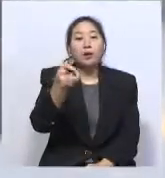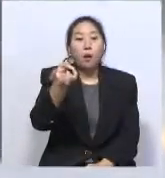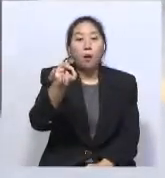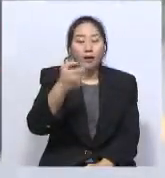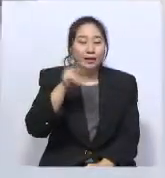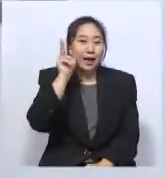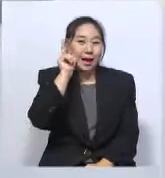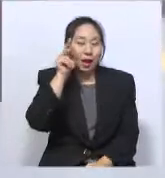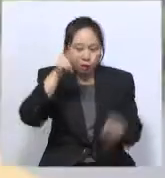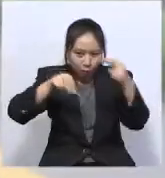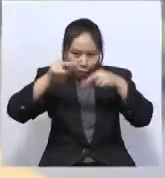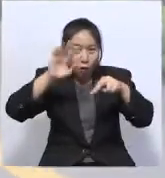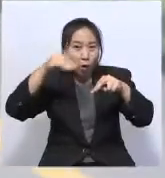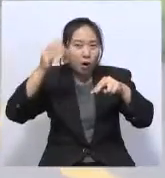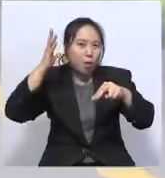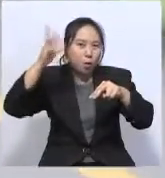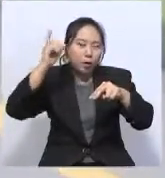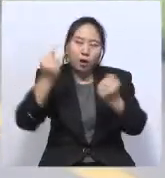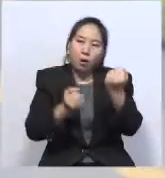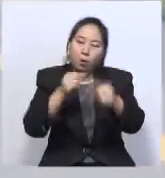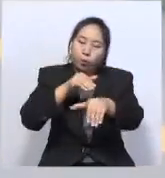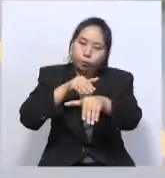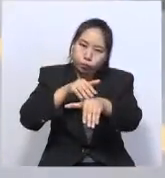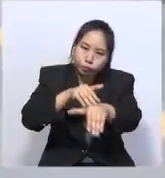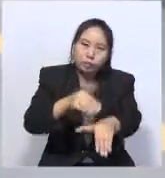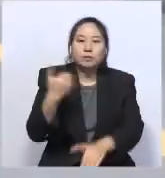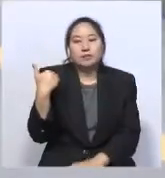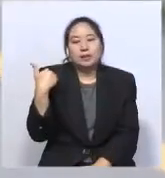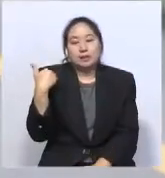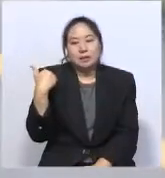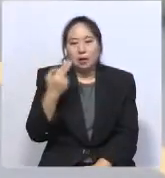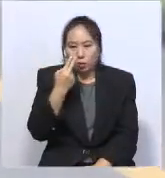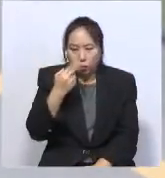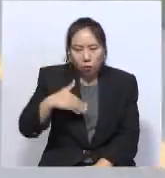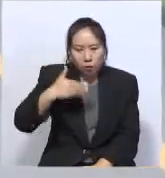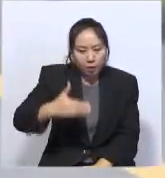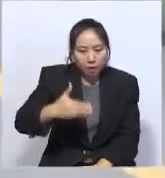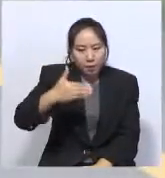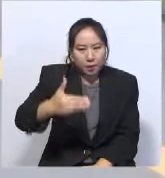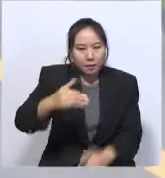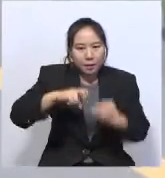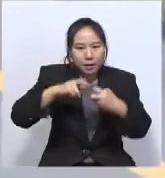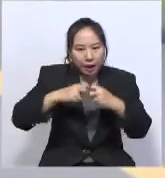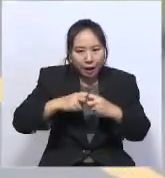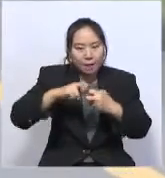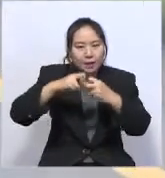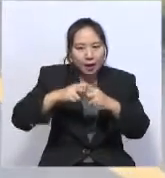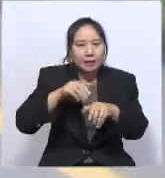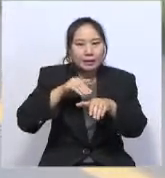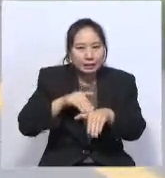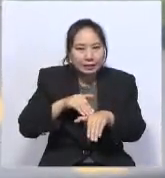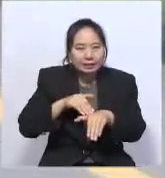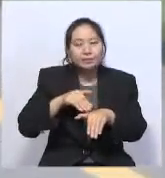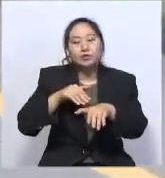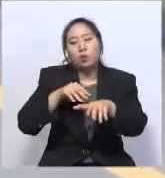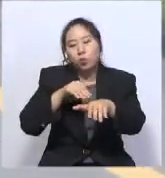ที่วันพรุ่งนี้นะครับจะมีปริมาณรถหนาแน่นพบว่าบางช่วงนะครับจะมีปัญหาเรื่องของการจราจรติดขัดโดยเฉพ